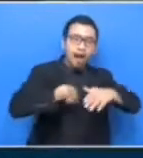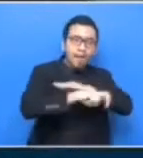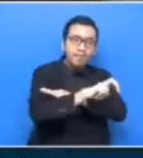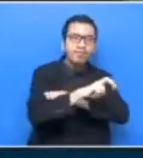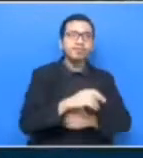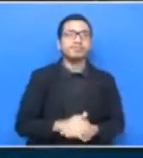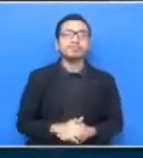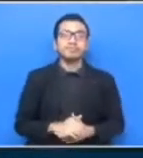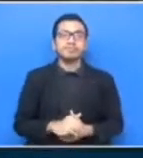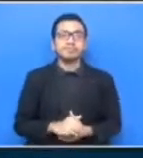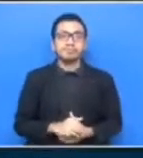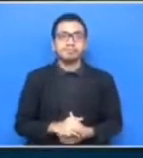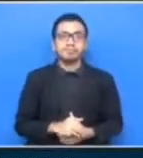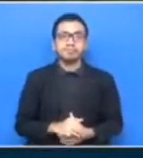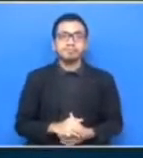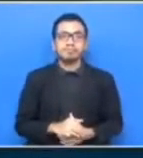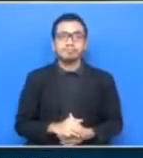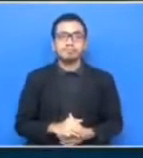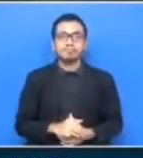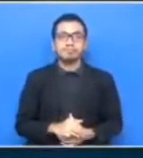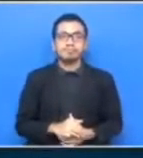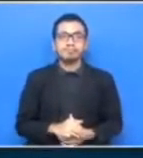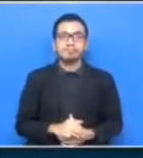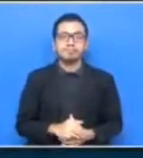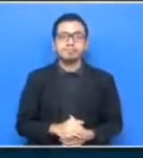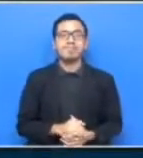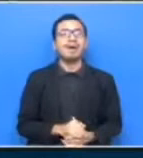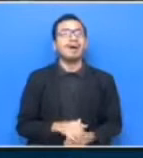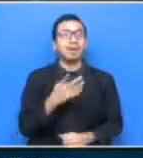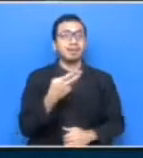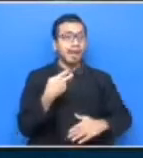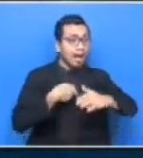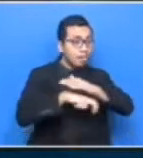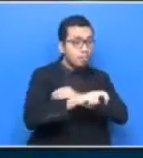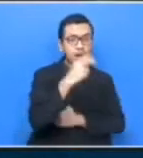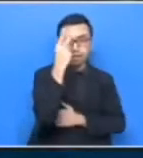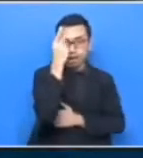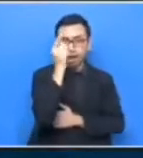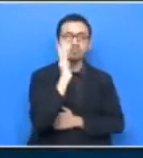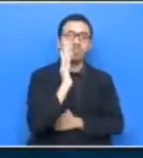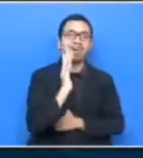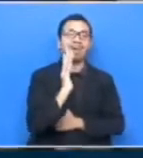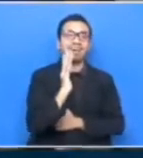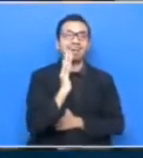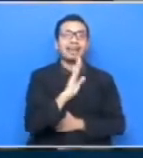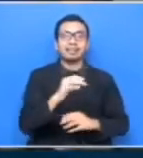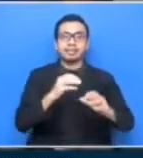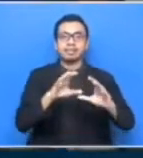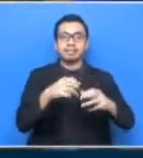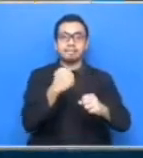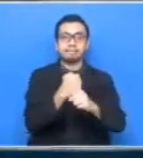sakit dan SMS punya di tempat untuk artinya sudah direncanakan dan tentunya gugus tugas coffee 19 di Palu akan